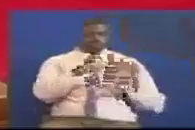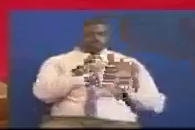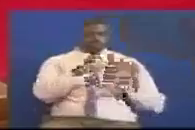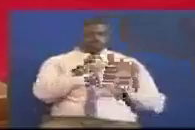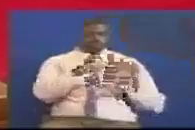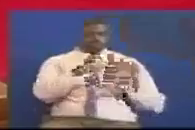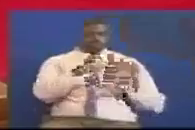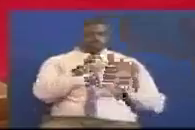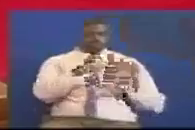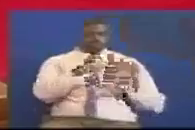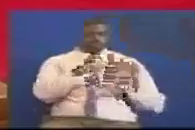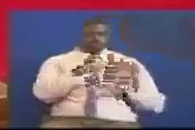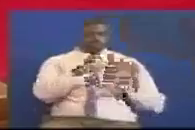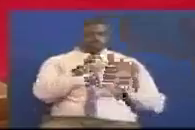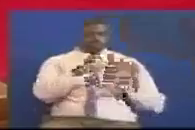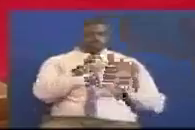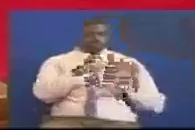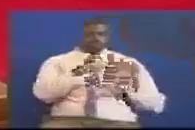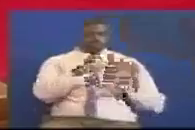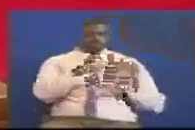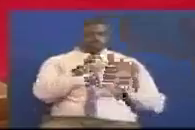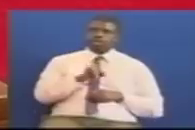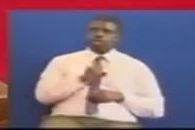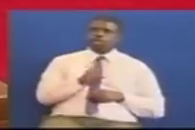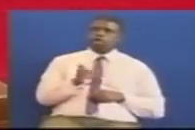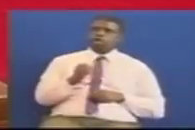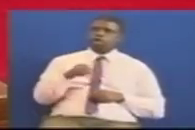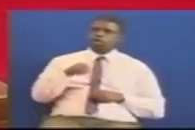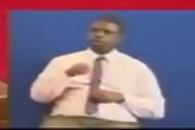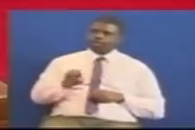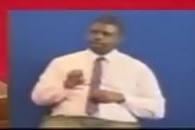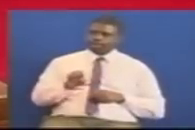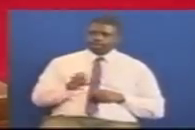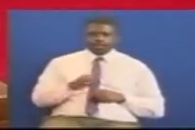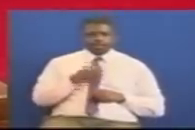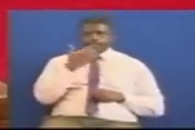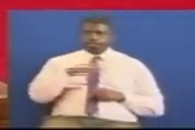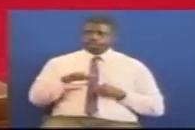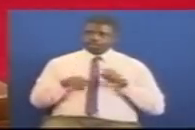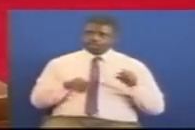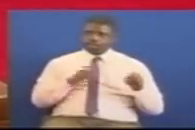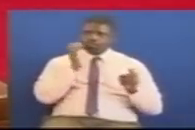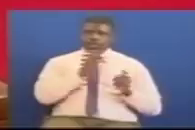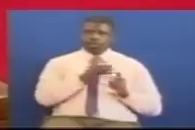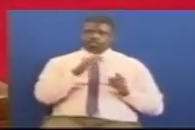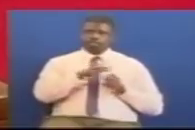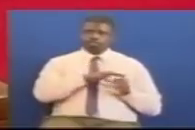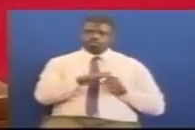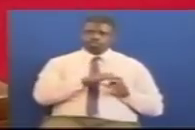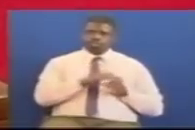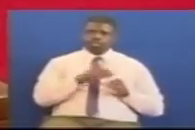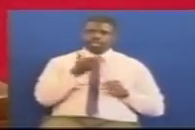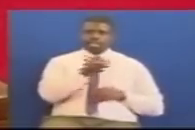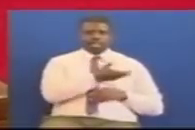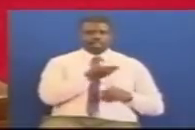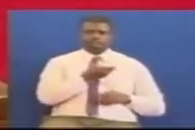sasa inahudumiwa na bwawa la Igombe. Maji hayo ni kwa ajili ya matumizi ya kijamii tu,